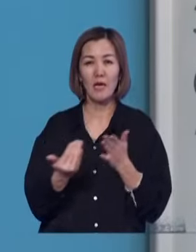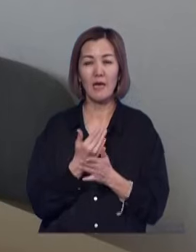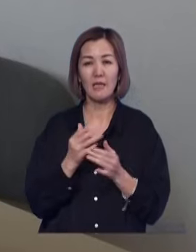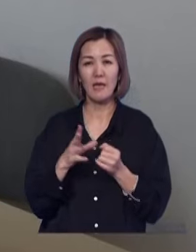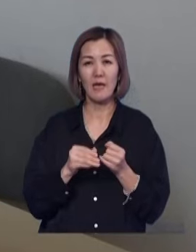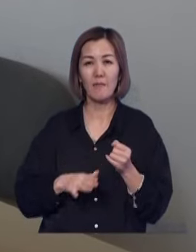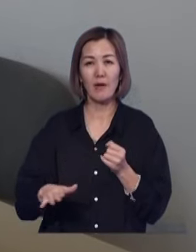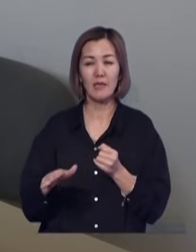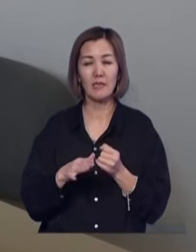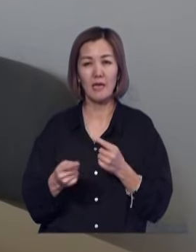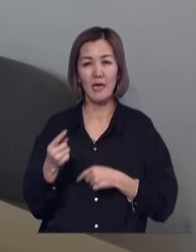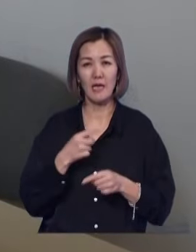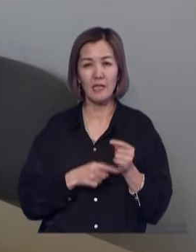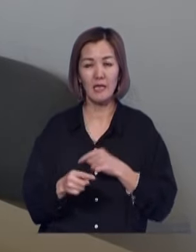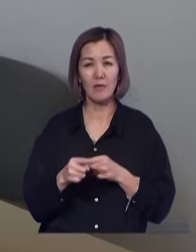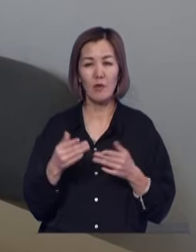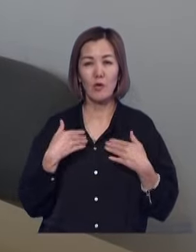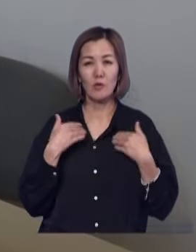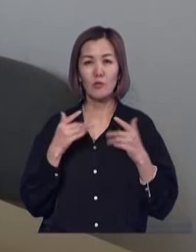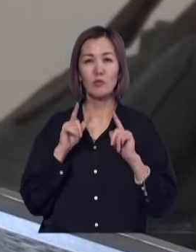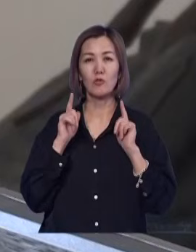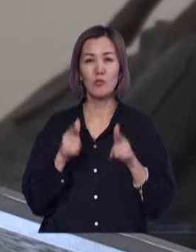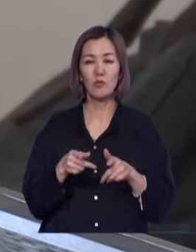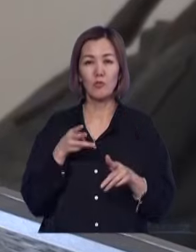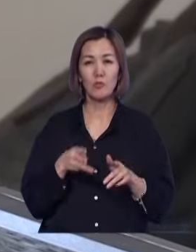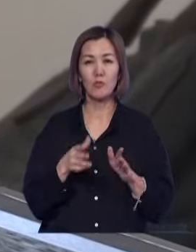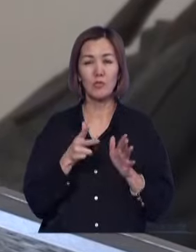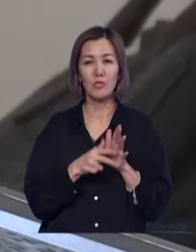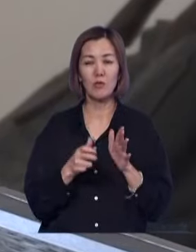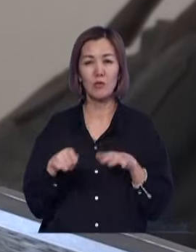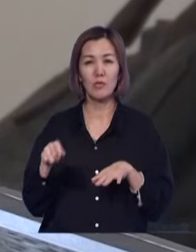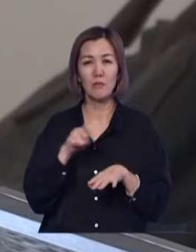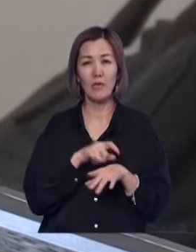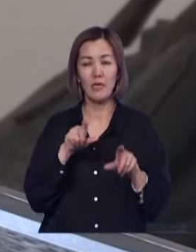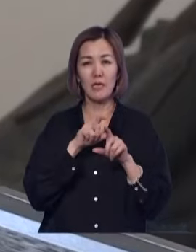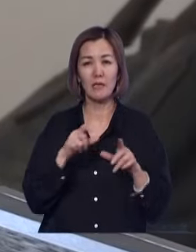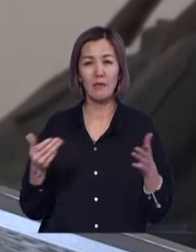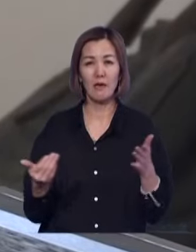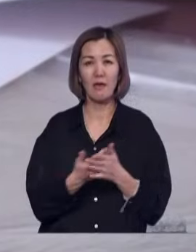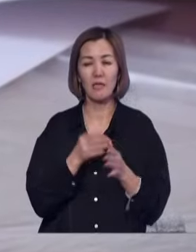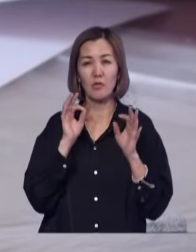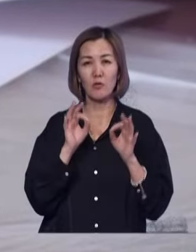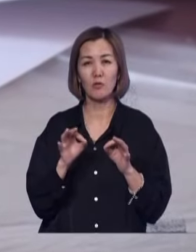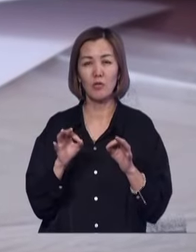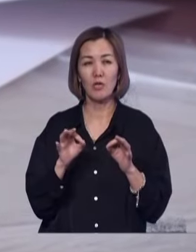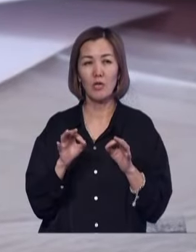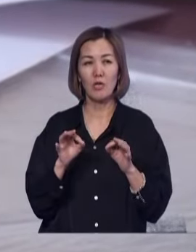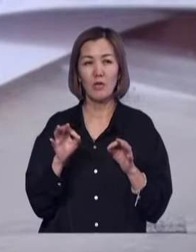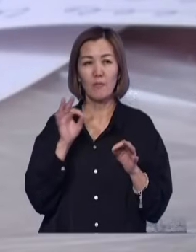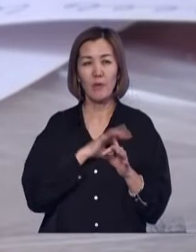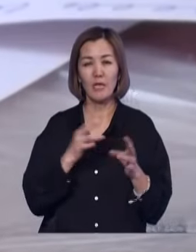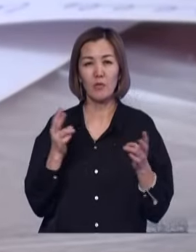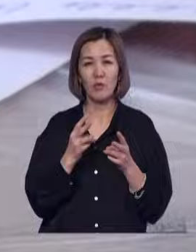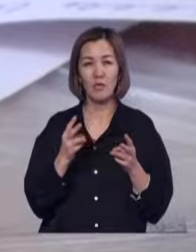ұсынып отыр. Облыс әкімі бұл ұсынысты құптап, 3800 шаршы метрлік ғимаратты қалайда тиімді жолмен игеру қажет